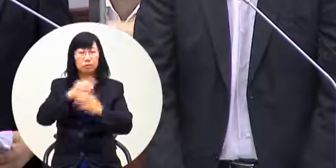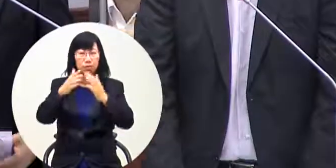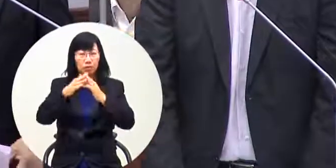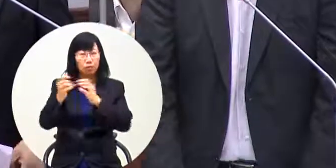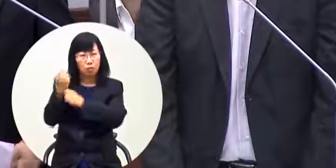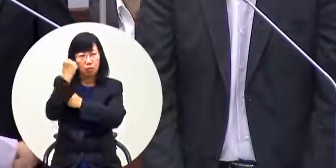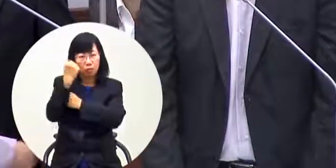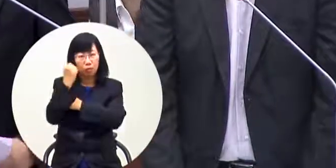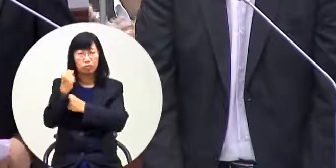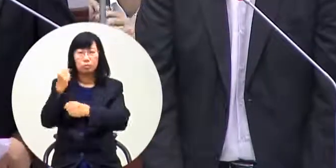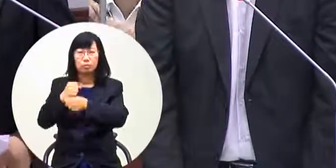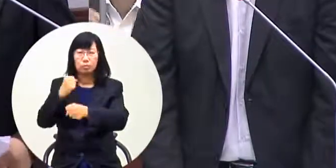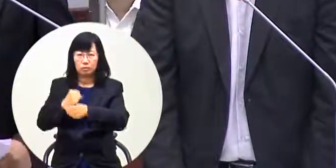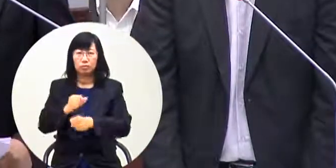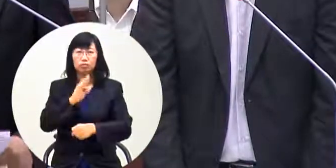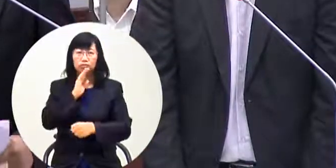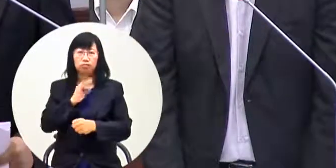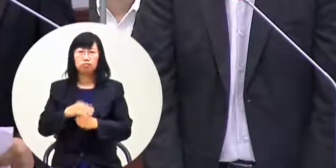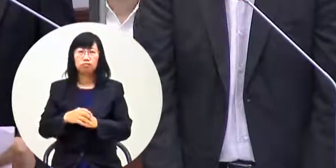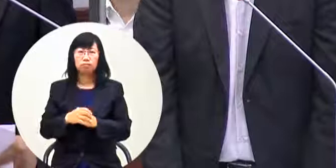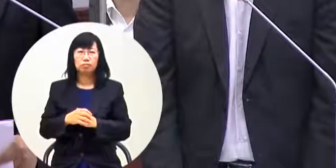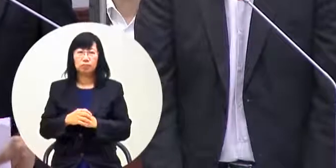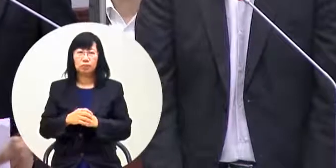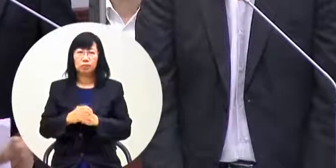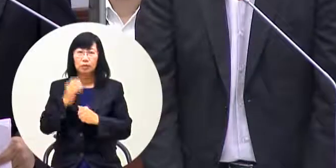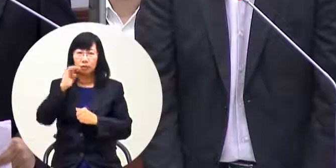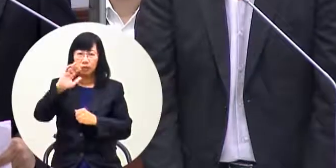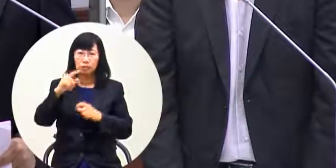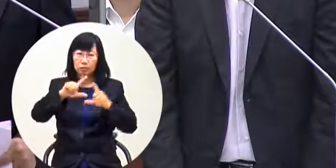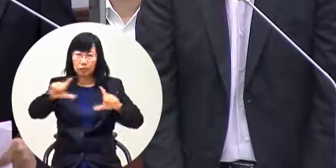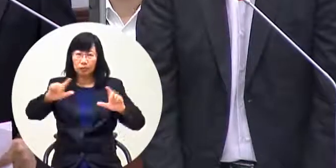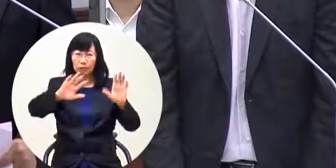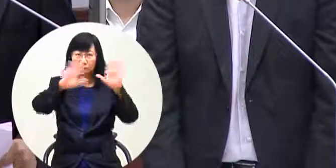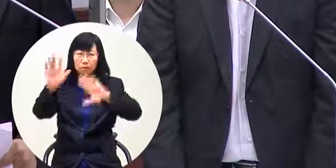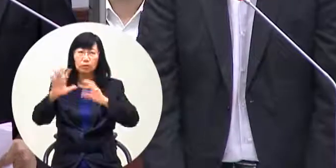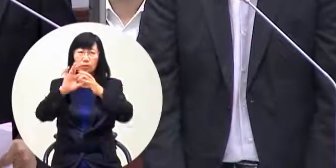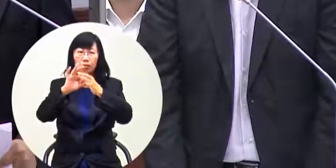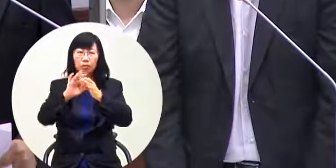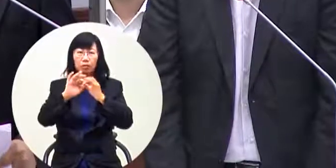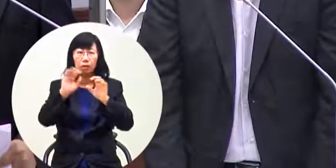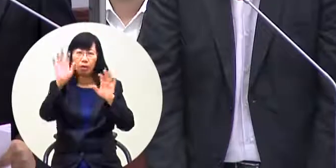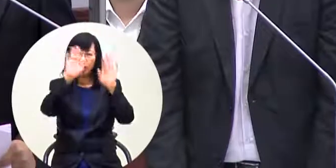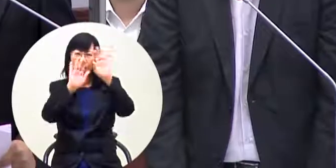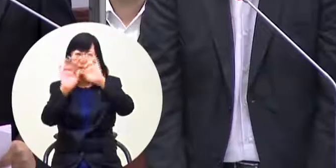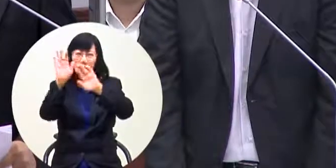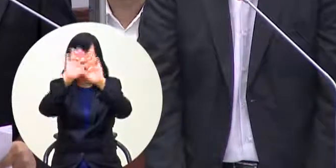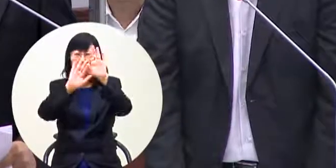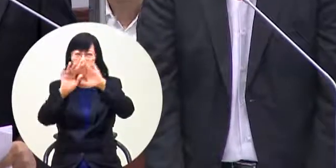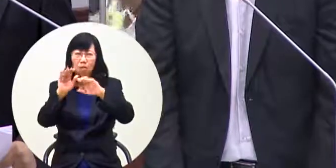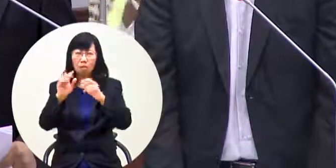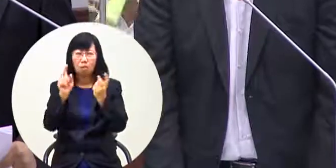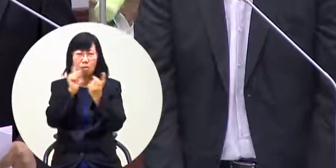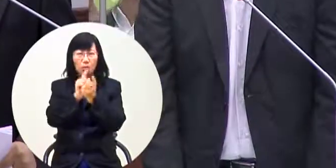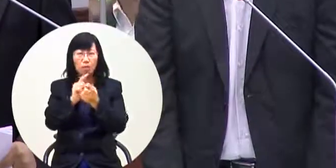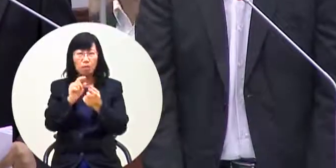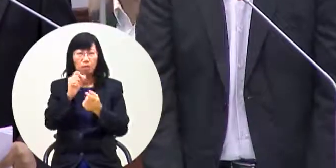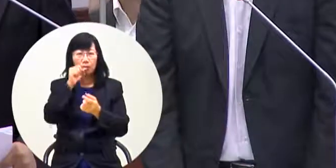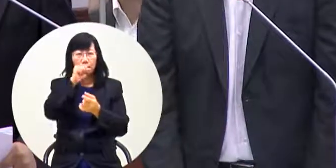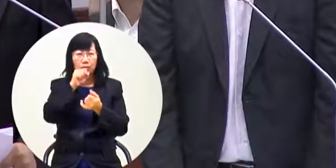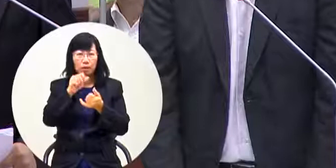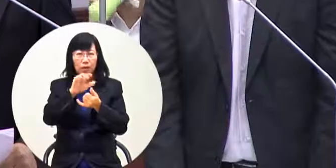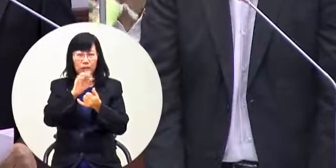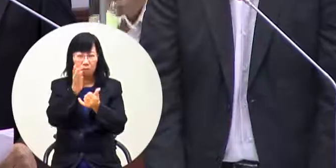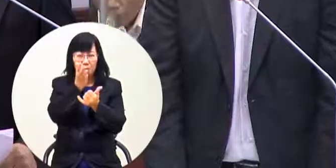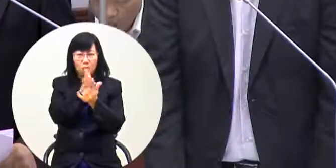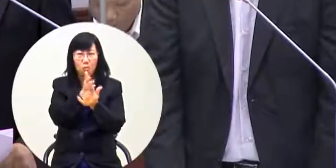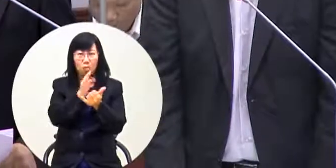么大规模、长时间的这一个霾害，特别是对于台湾的中南部这几个县市来讲的话，其实说实在，你都